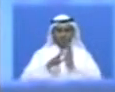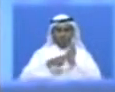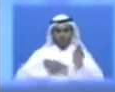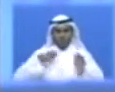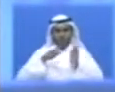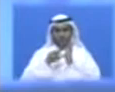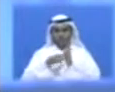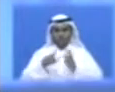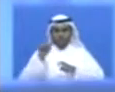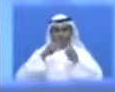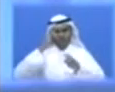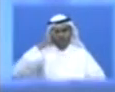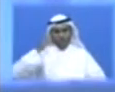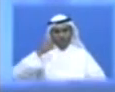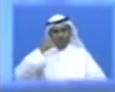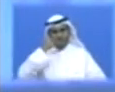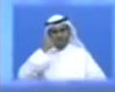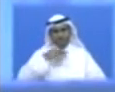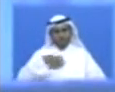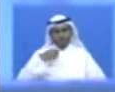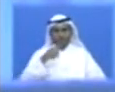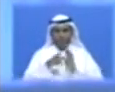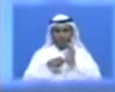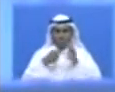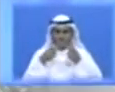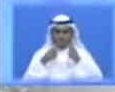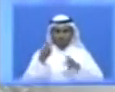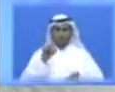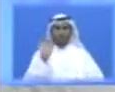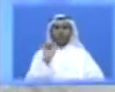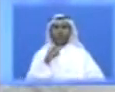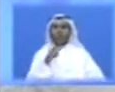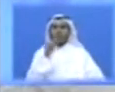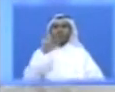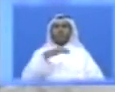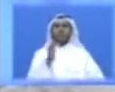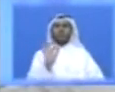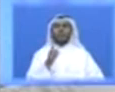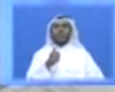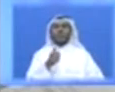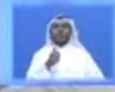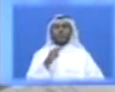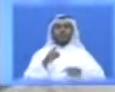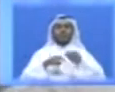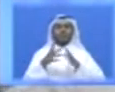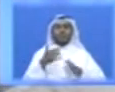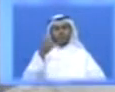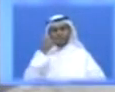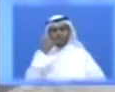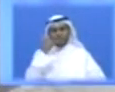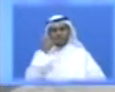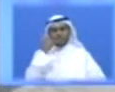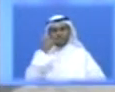المواصلات. بداية أستاذ فاضل، يعني هل لك أن تحدثنا أولا بالتحديد عن مكان الشيب وطبيعة الأضرار التي لحقت به؟